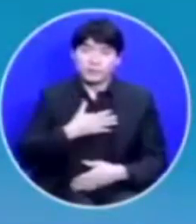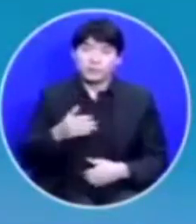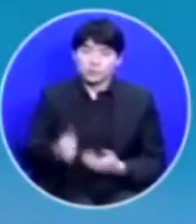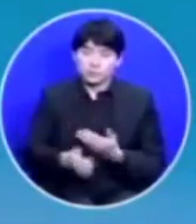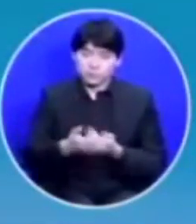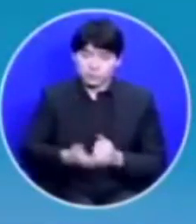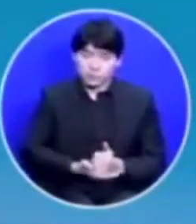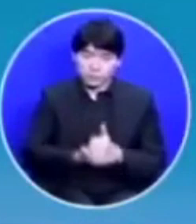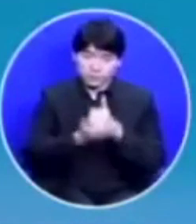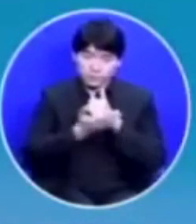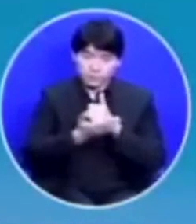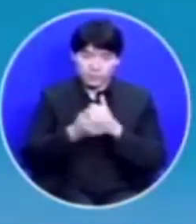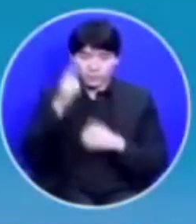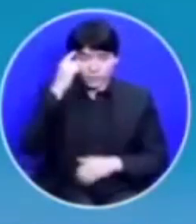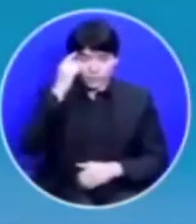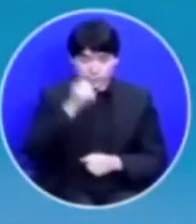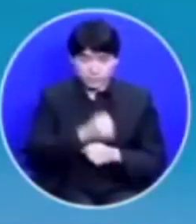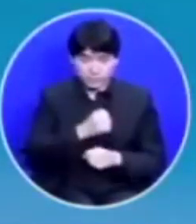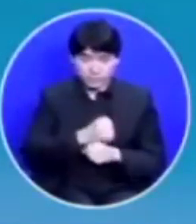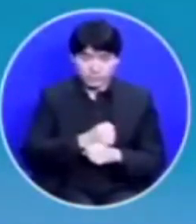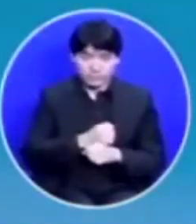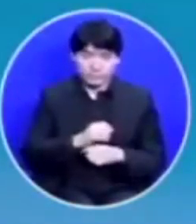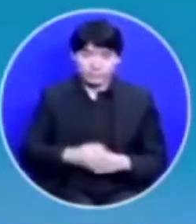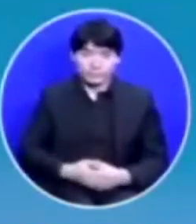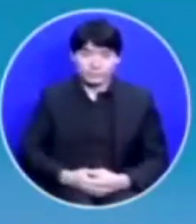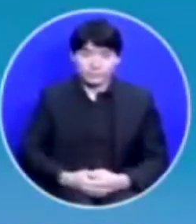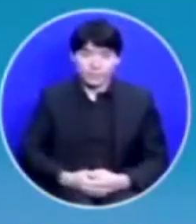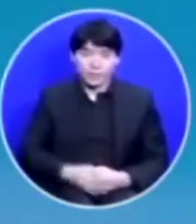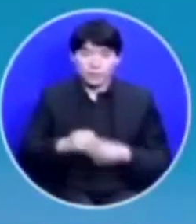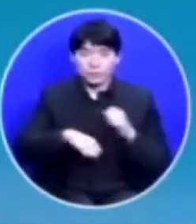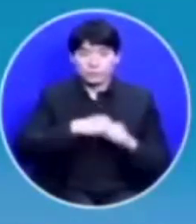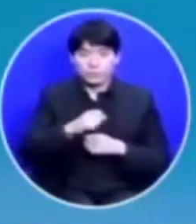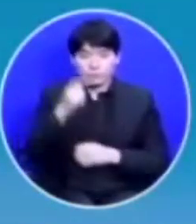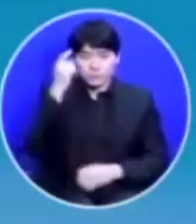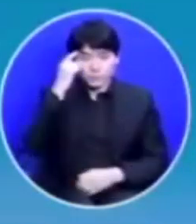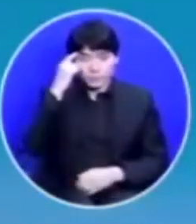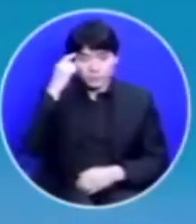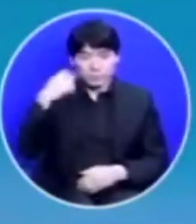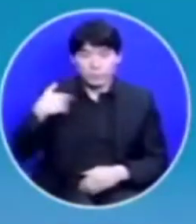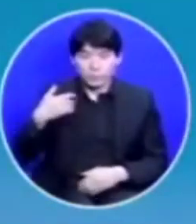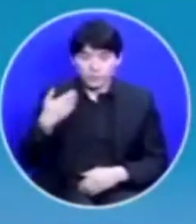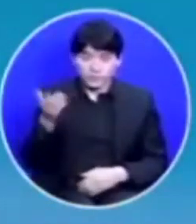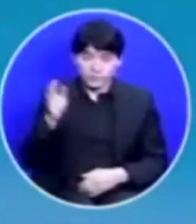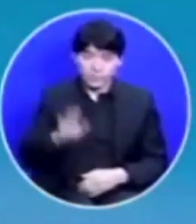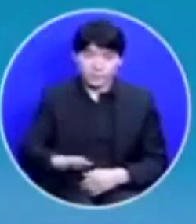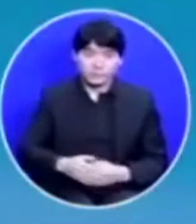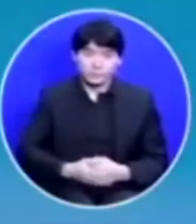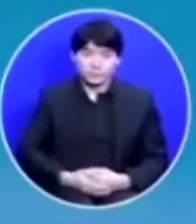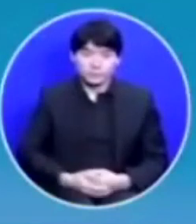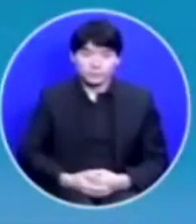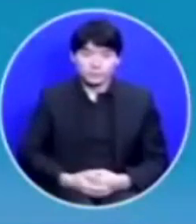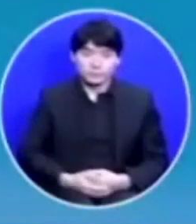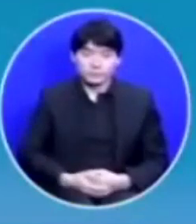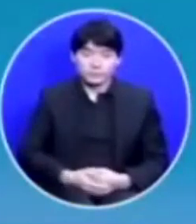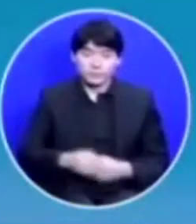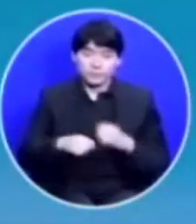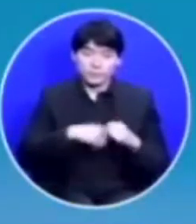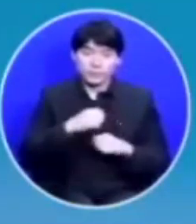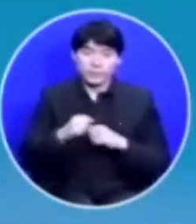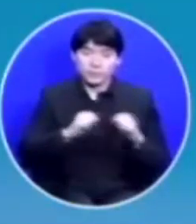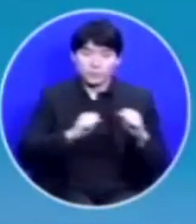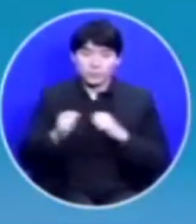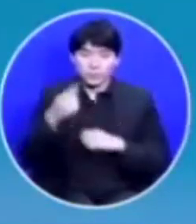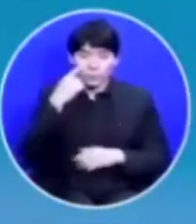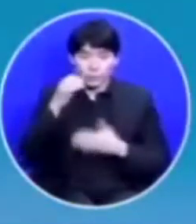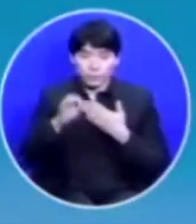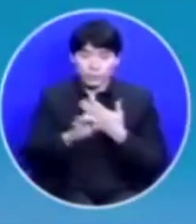속에 들어가 보지 않았으니까 그 동물의 심리를 어떻게 알 수 있겠냐만은 그 동물들 하는거 보면 1